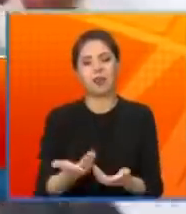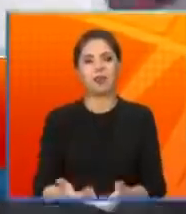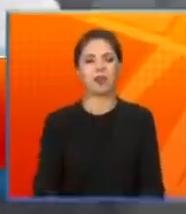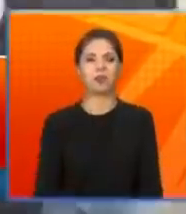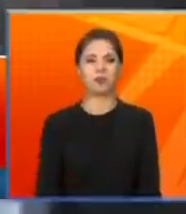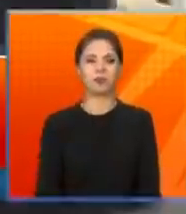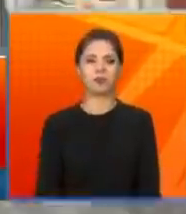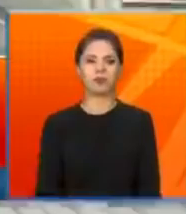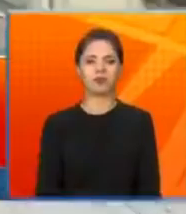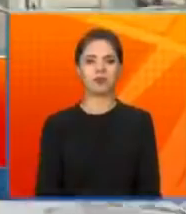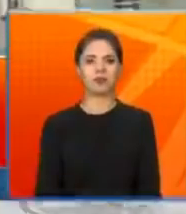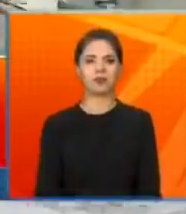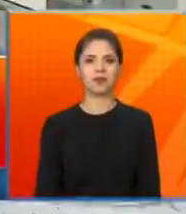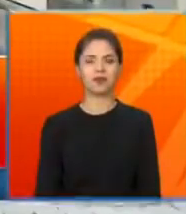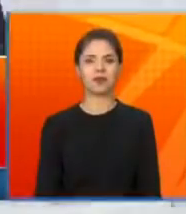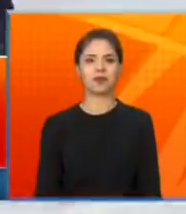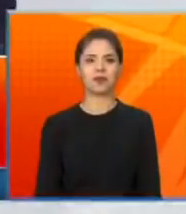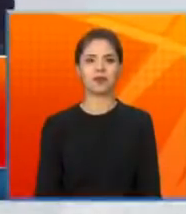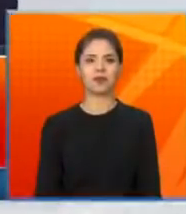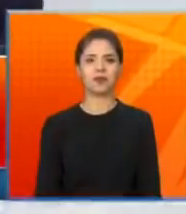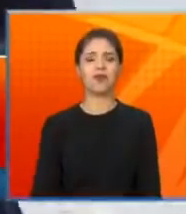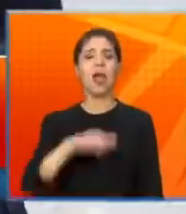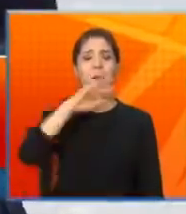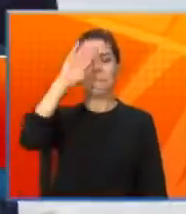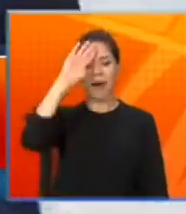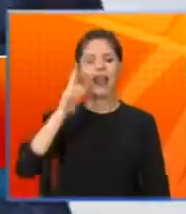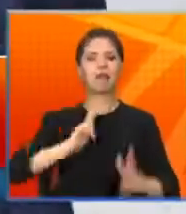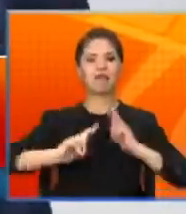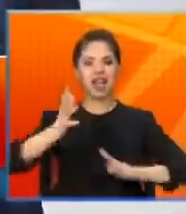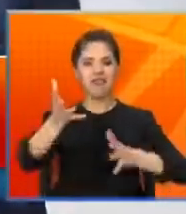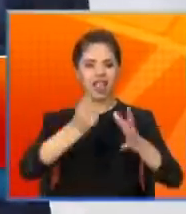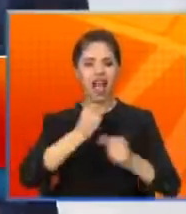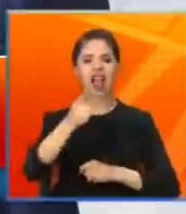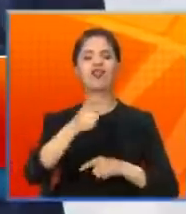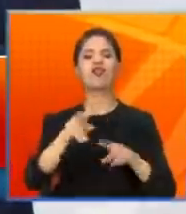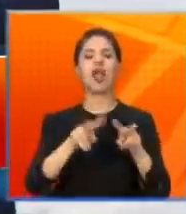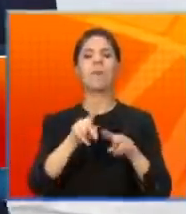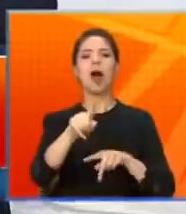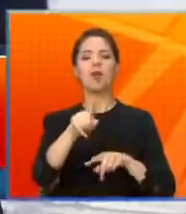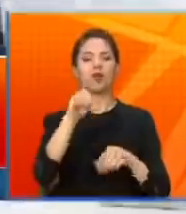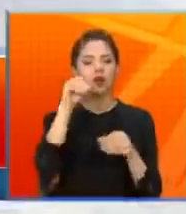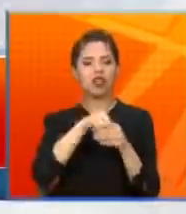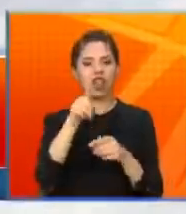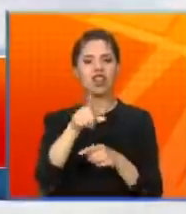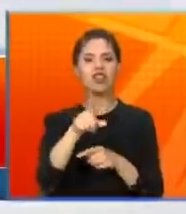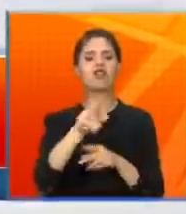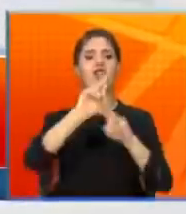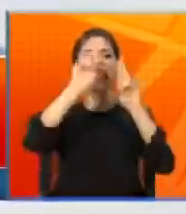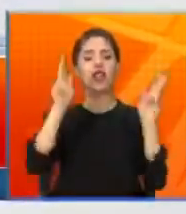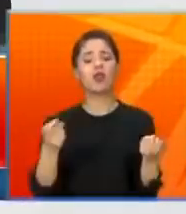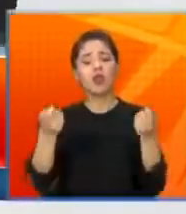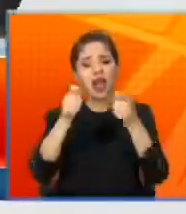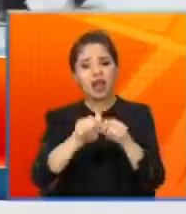O bugün bayramlık alışverişin kalbi Mahmutpaşa'da ise çoğu dükkan